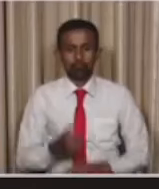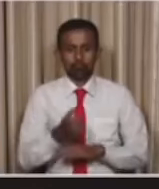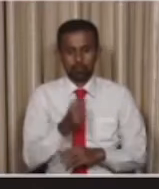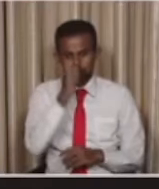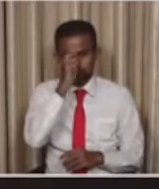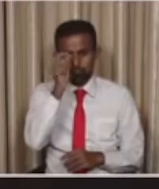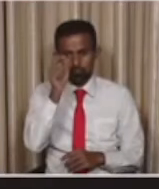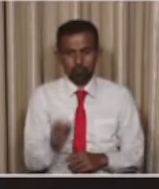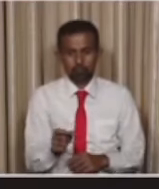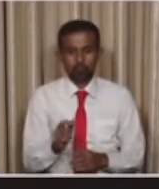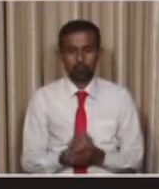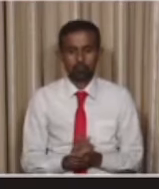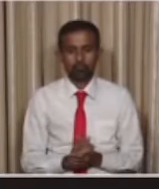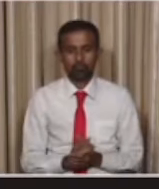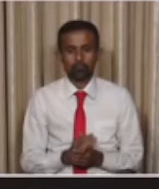මන්ත්‍රීතුමනි,